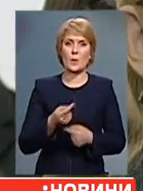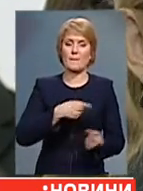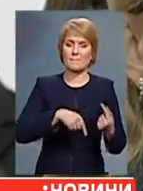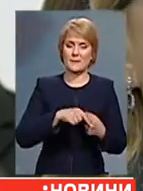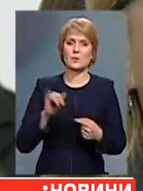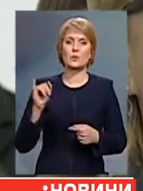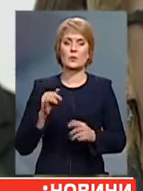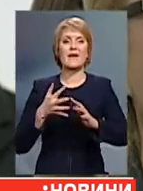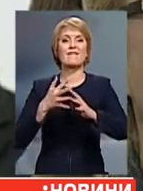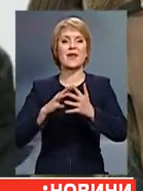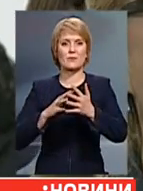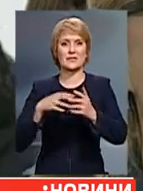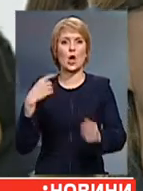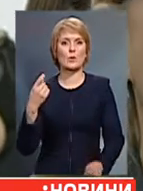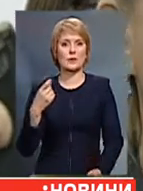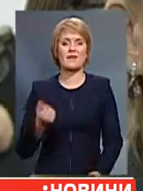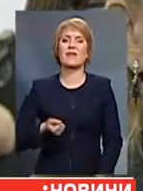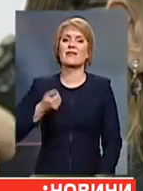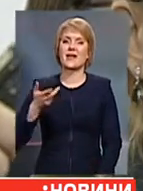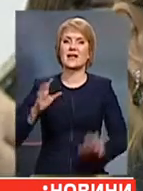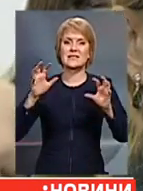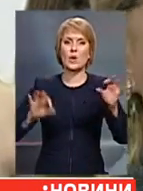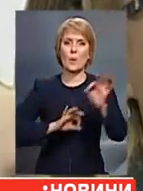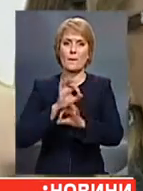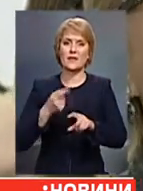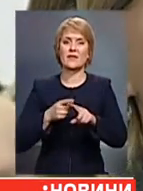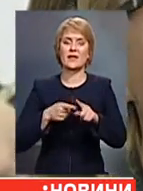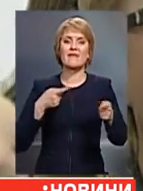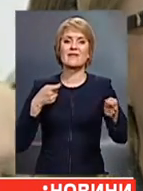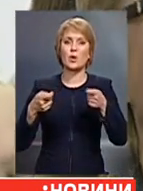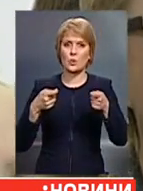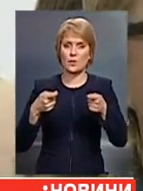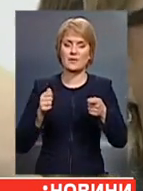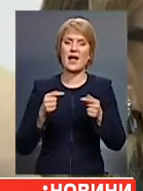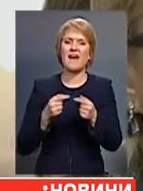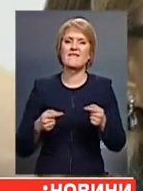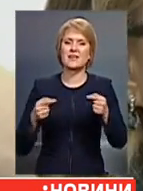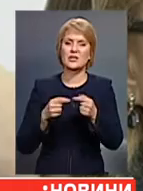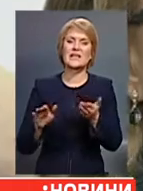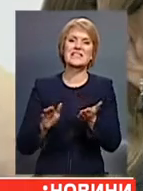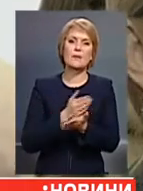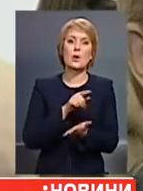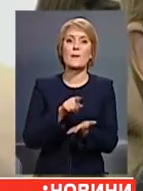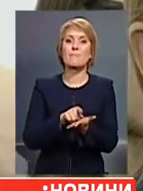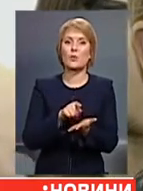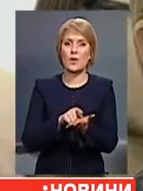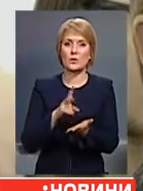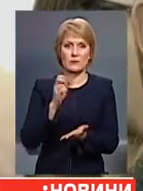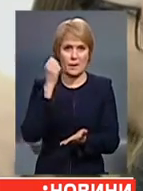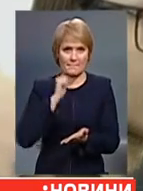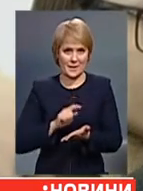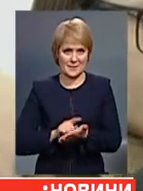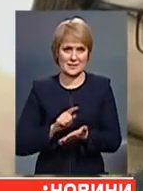господарств. Це декілька законопроєктів, які врегульовують, а вірніше знімають податок на пенсії, і декілька